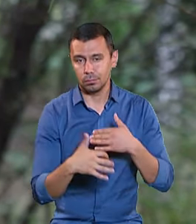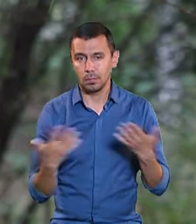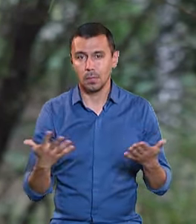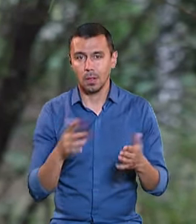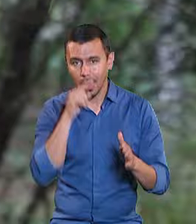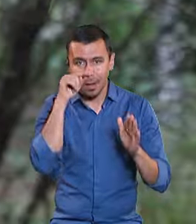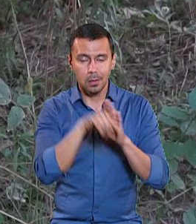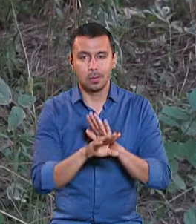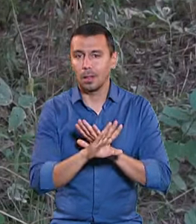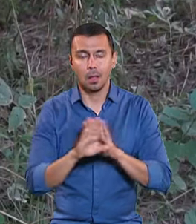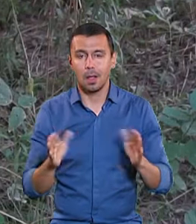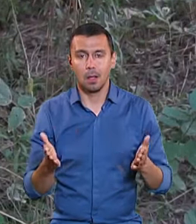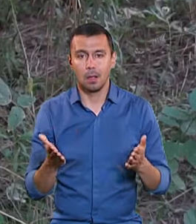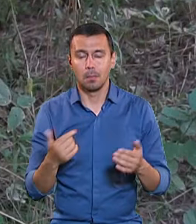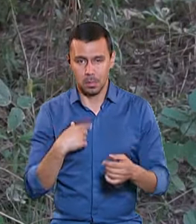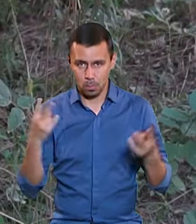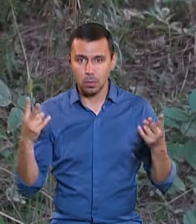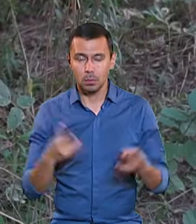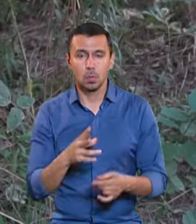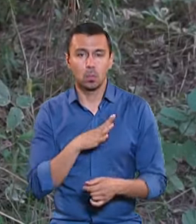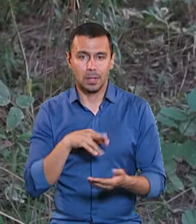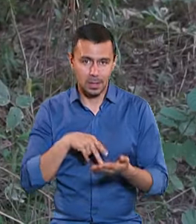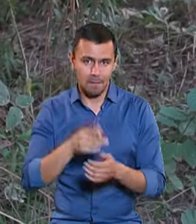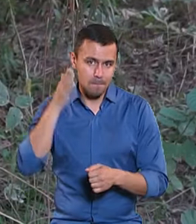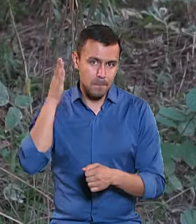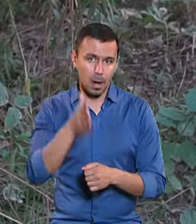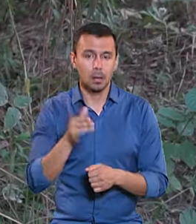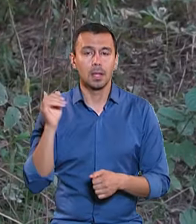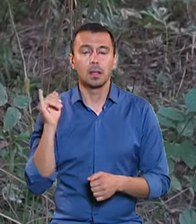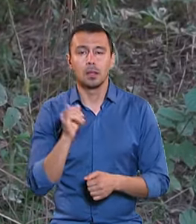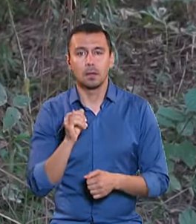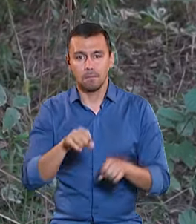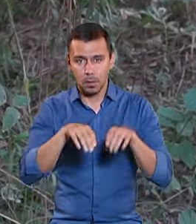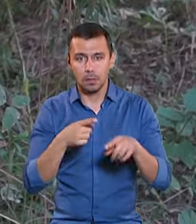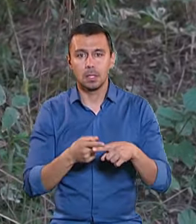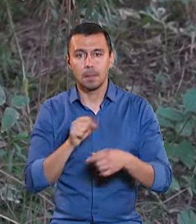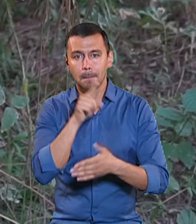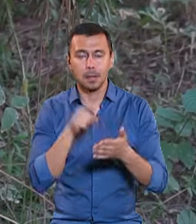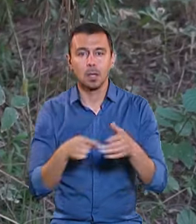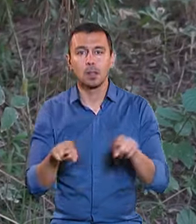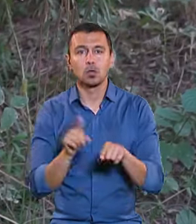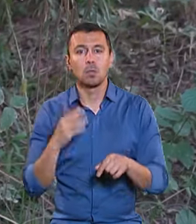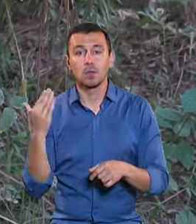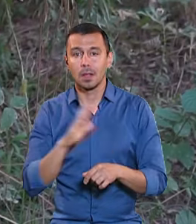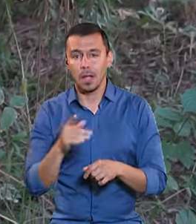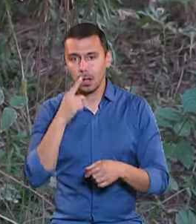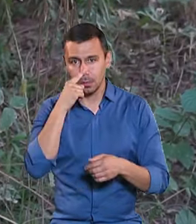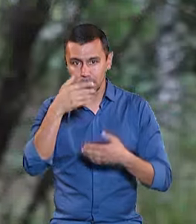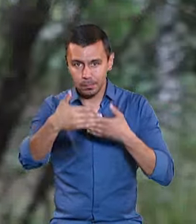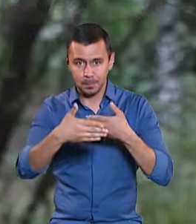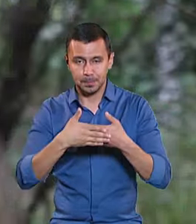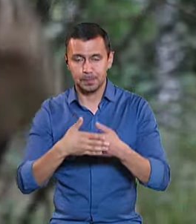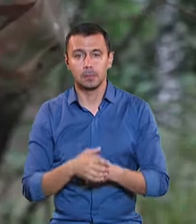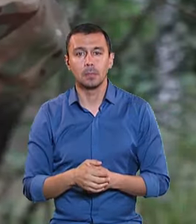не лізти. Тому мені потрібно було йти вперед і вирішувати ці питання так, щоб вони не дійшли